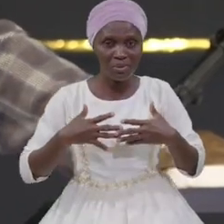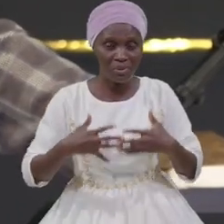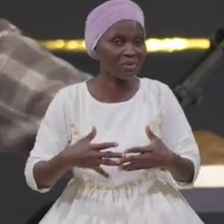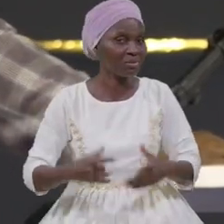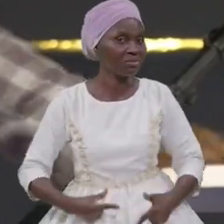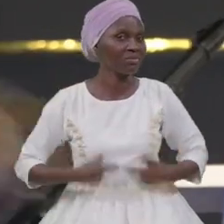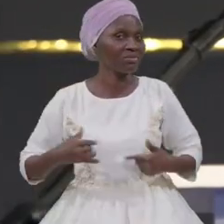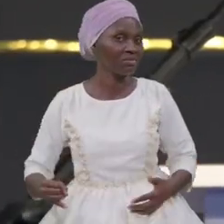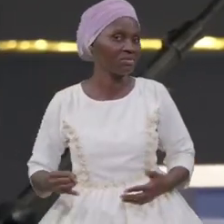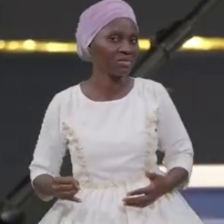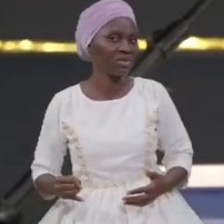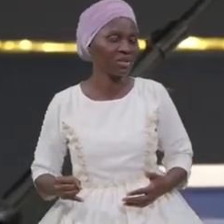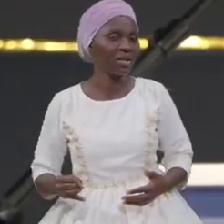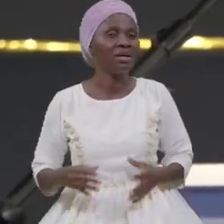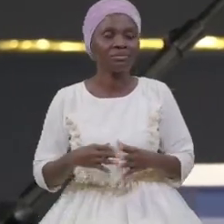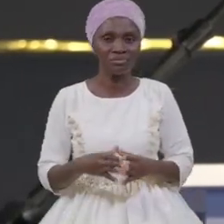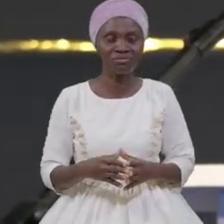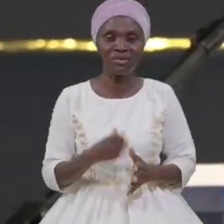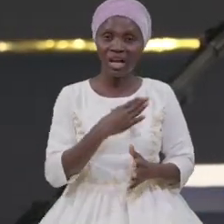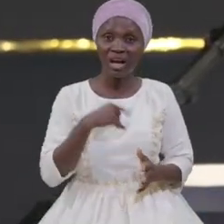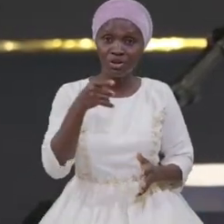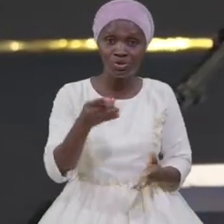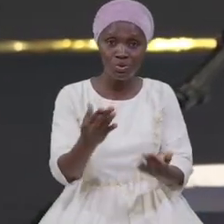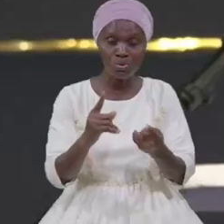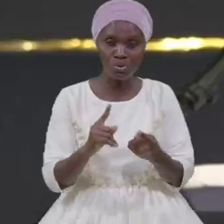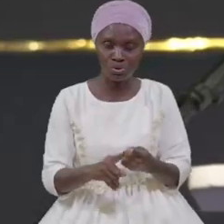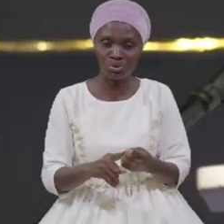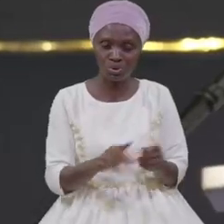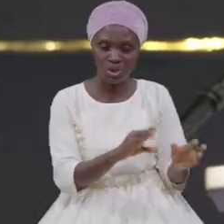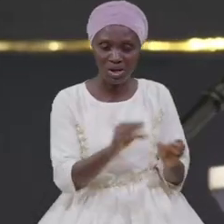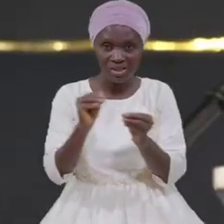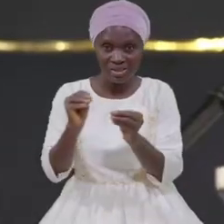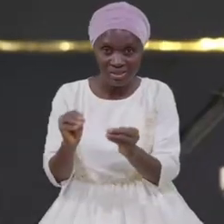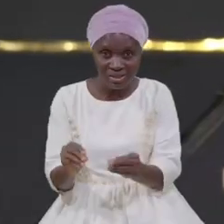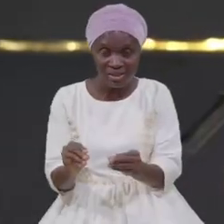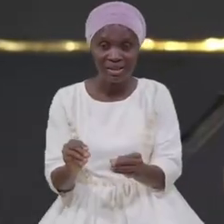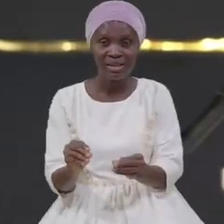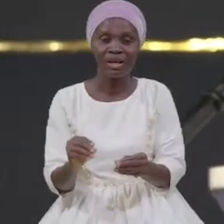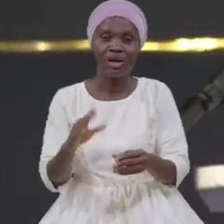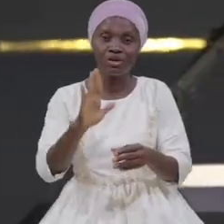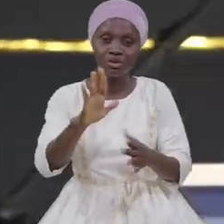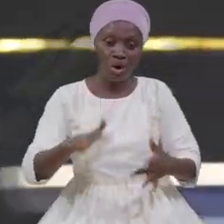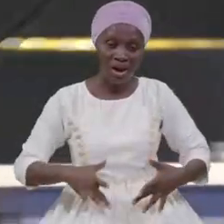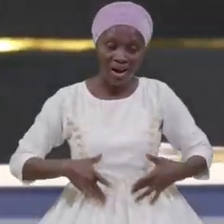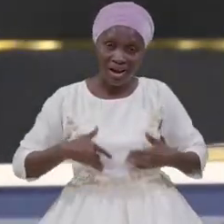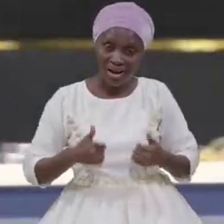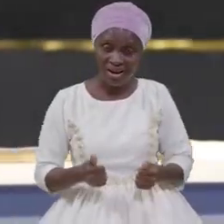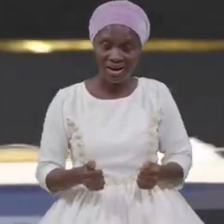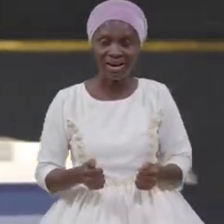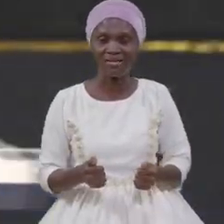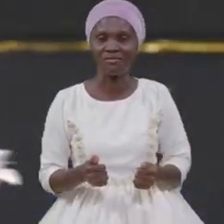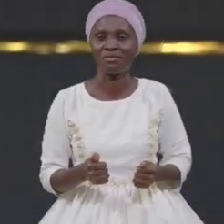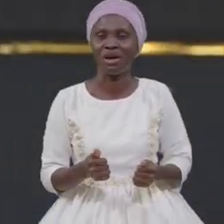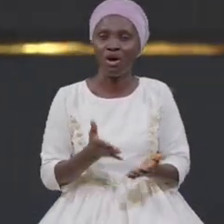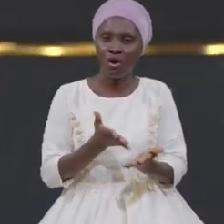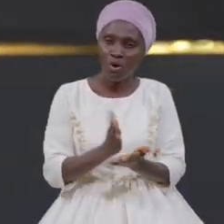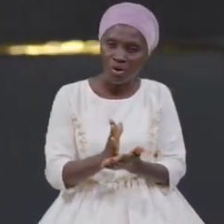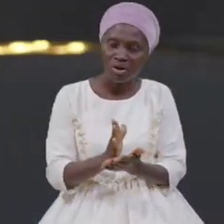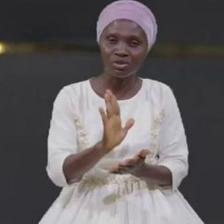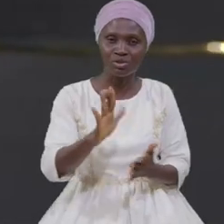de la destinée éternelle de cette âme. Tu dois régler avec le Seigneur avant ce dernier jour